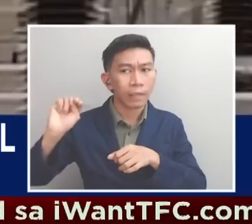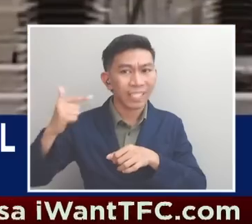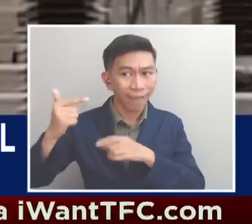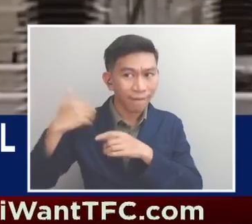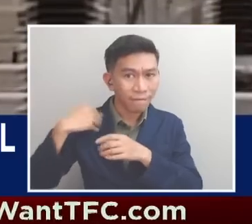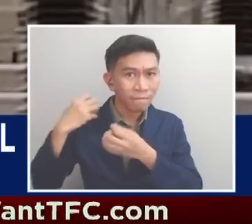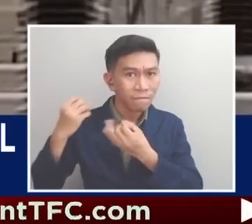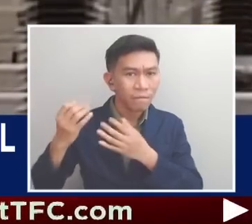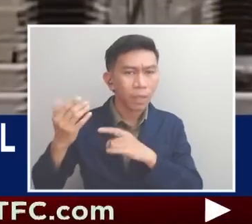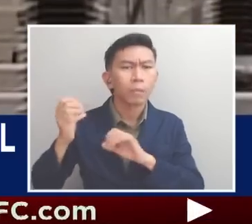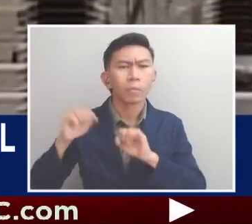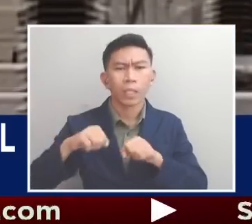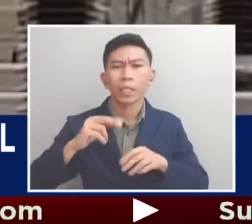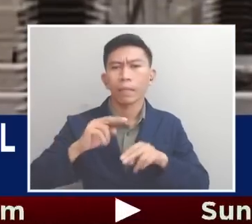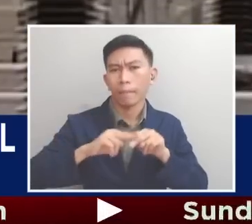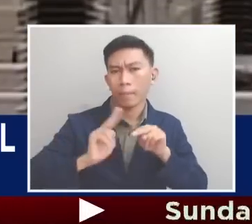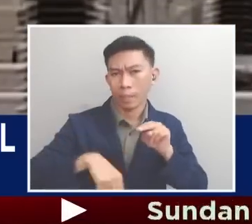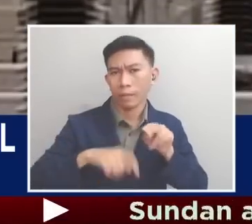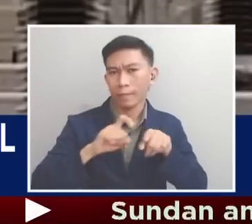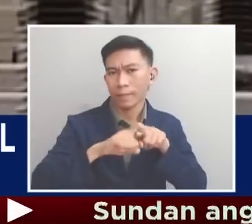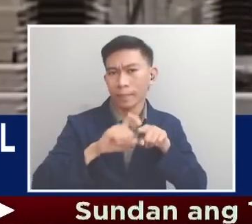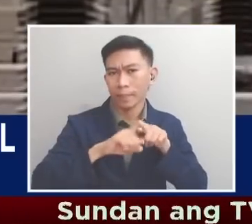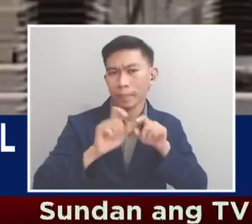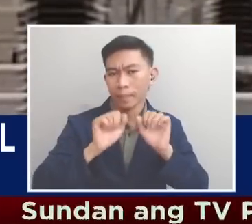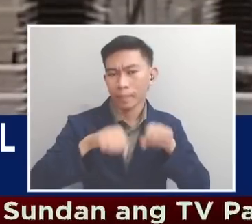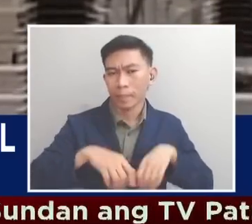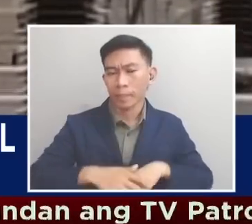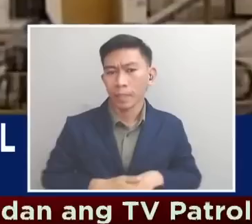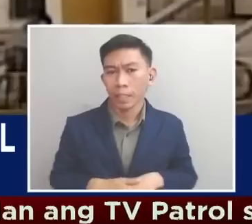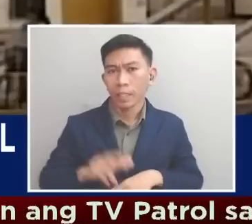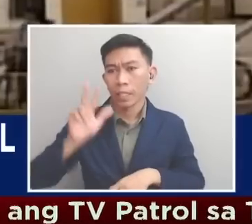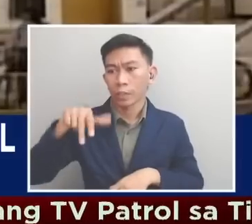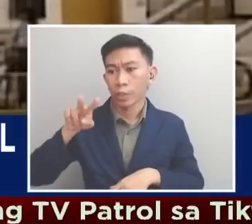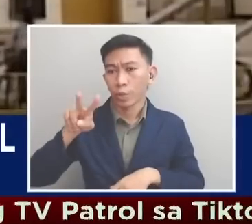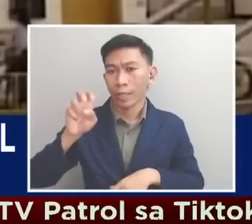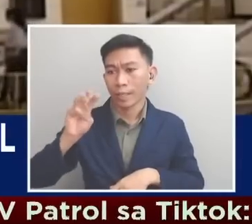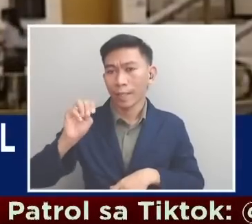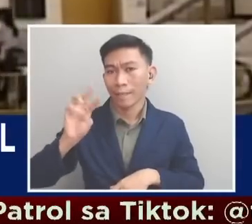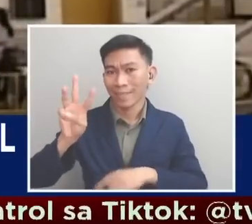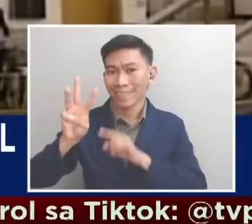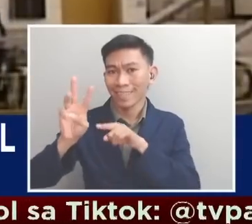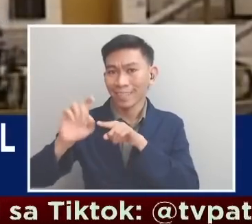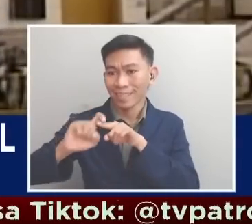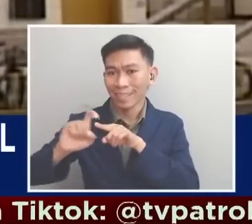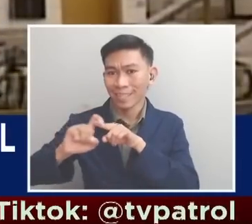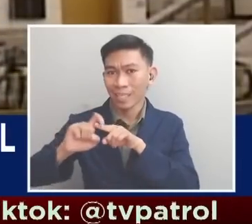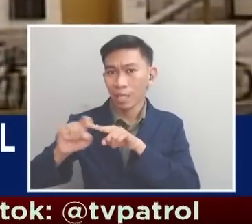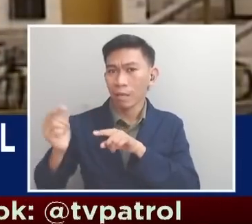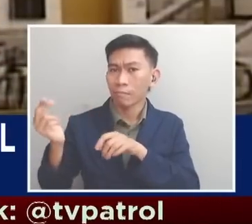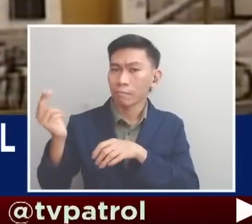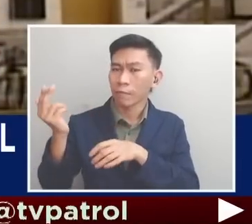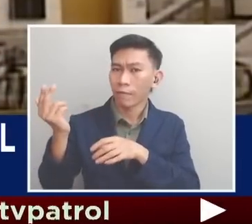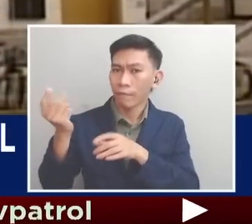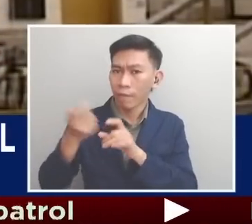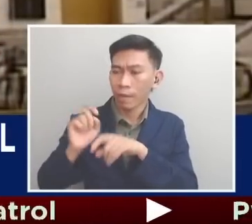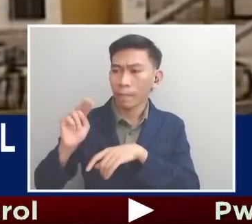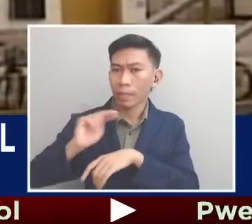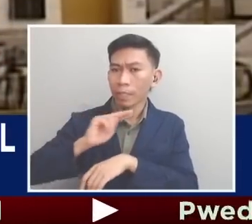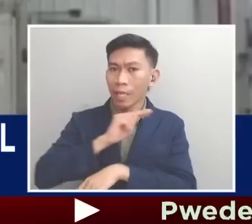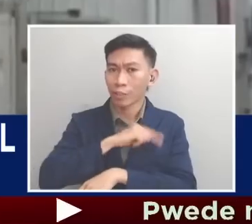yan. Bukod sa 3,200 megawatts ng kuryente gamit ang natural gas, target ng gobyernong dagdagan pa